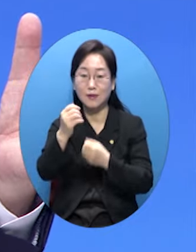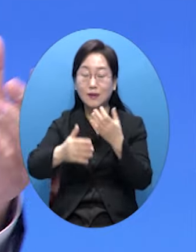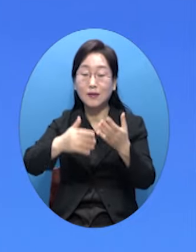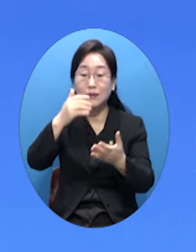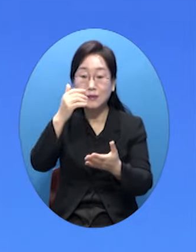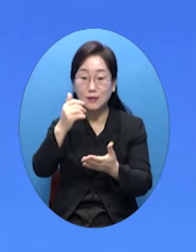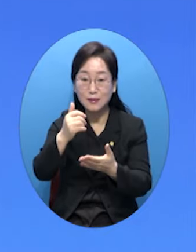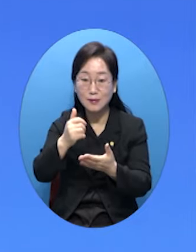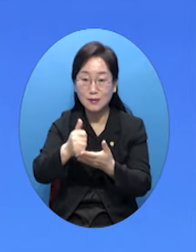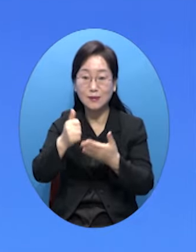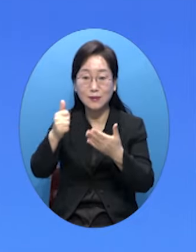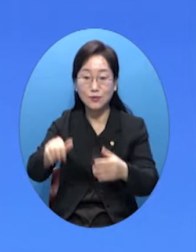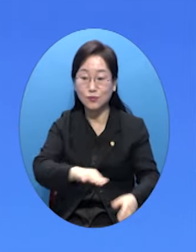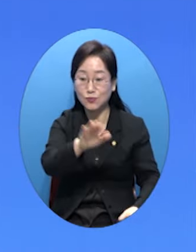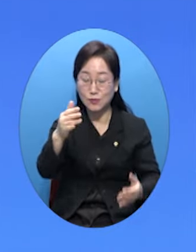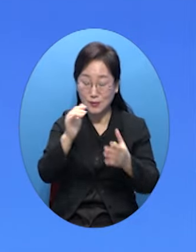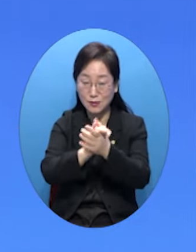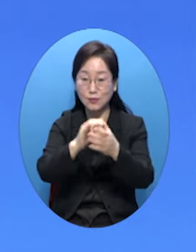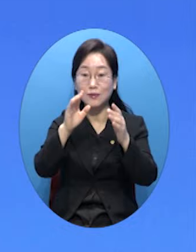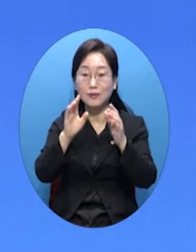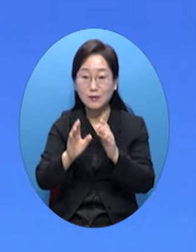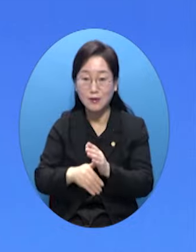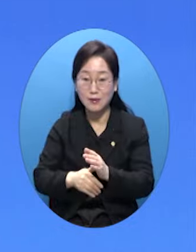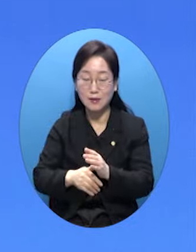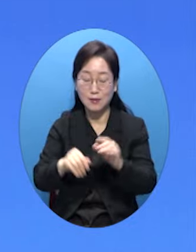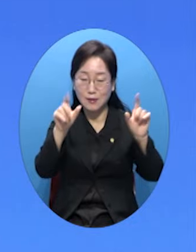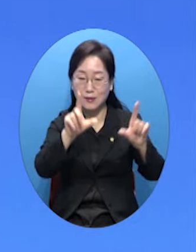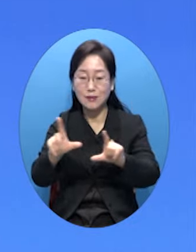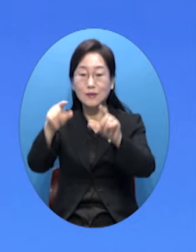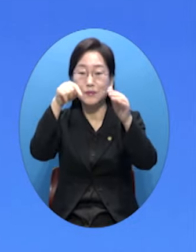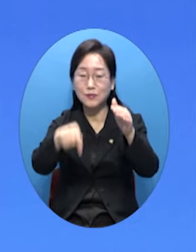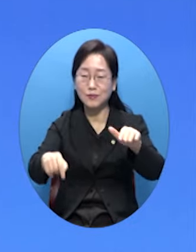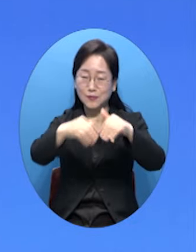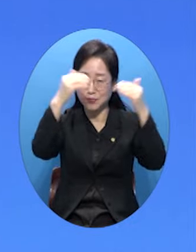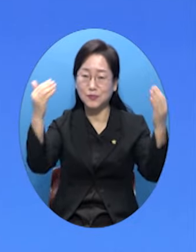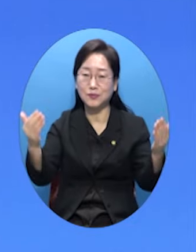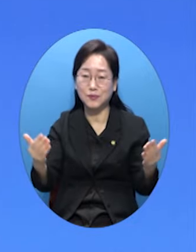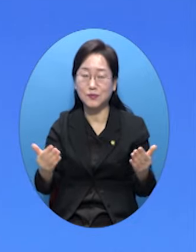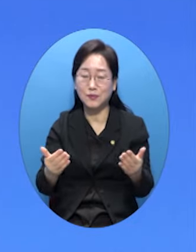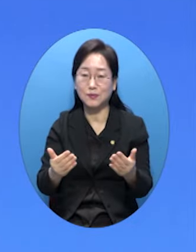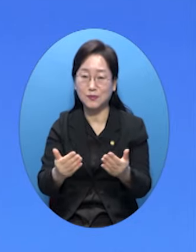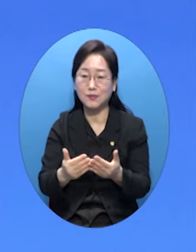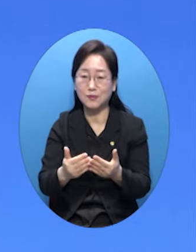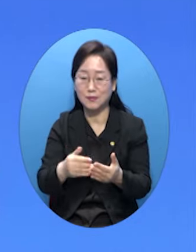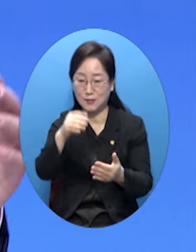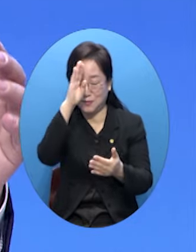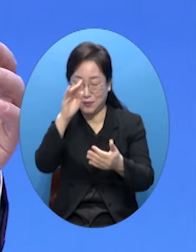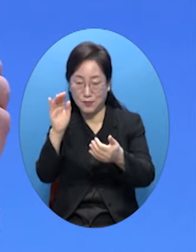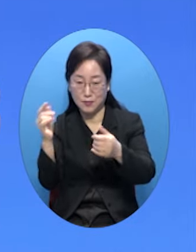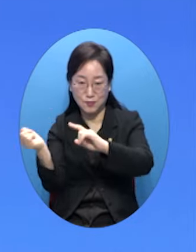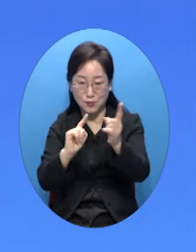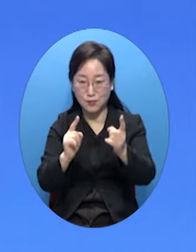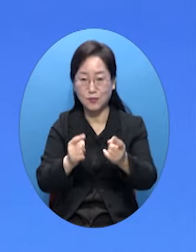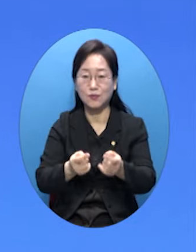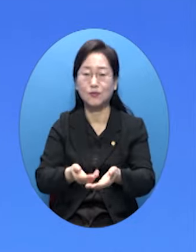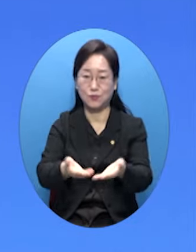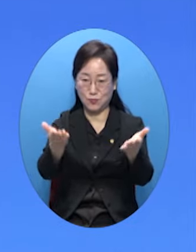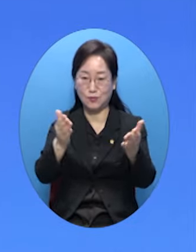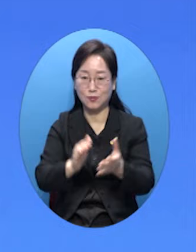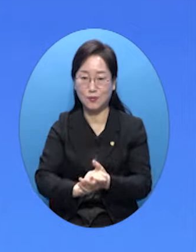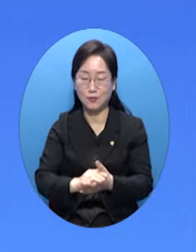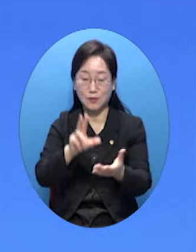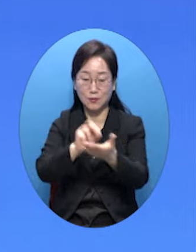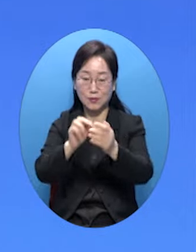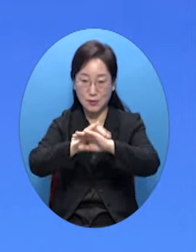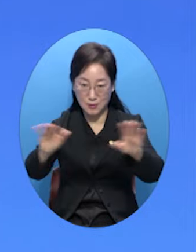하나님께서 우리가 기도할 때 우리 삶의 모든 병을 고쳐주시고